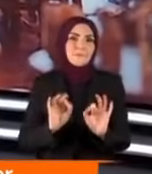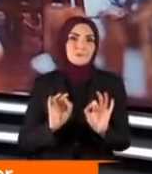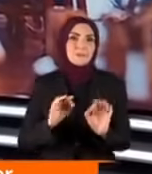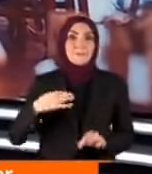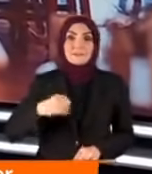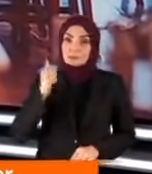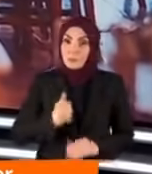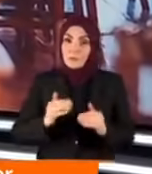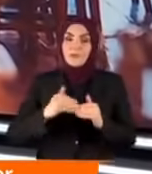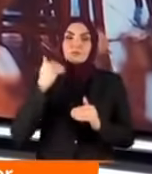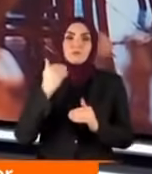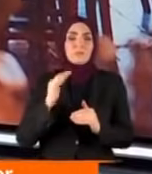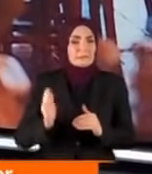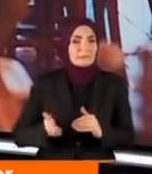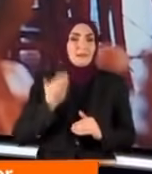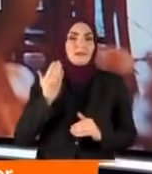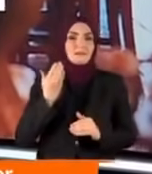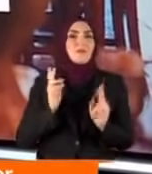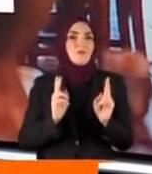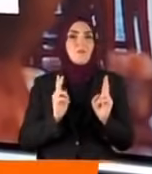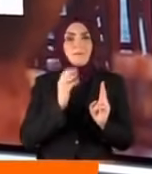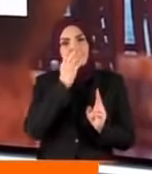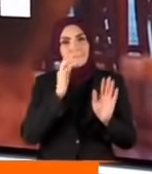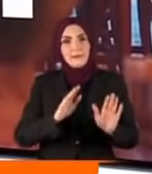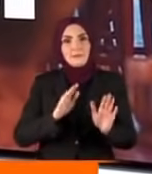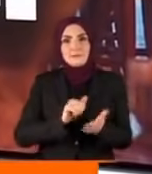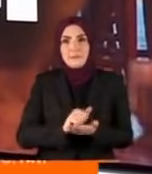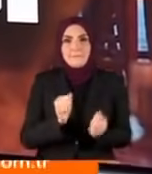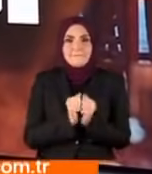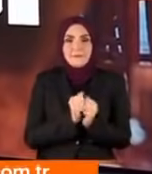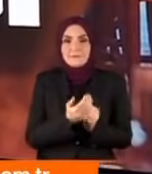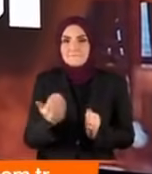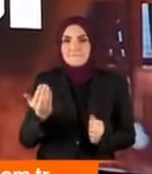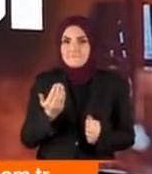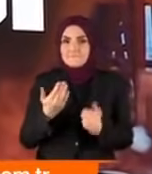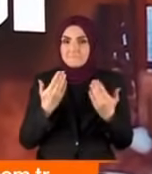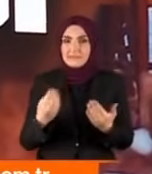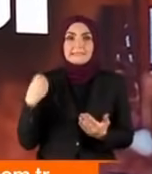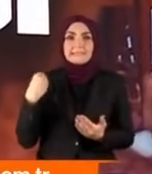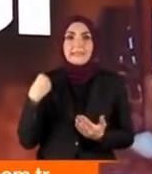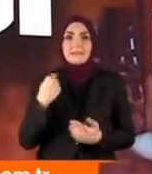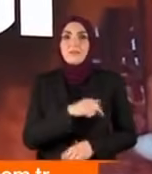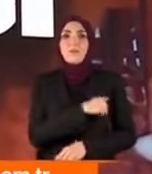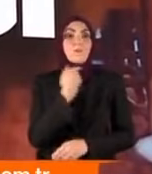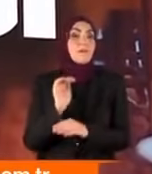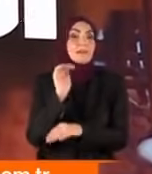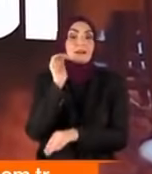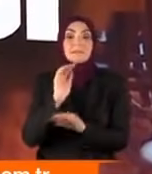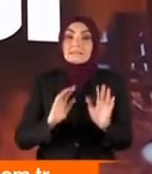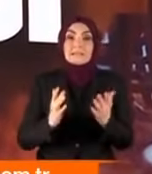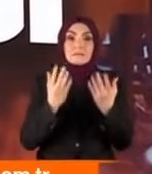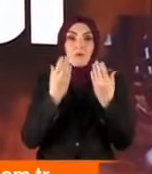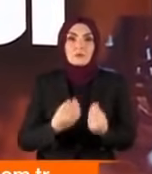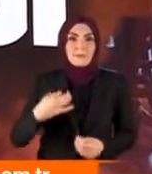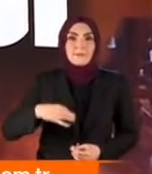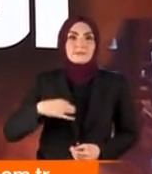ise daha da normalleşmesini bekliyoruz hep birlikte elbette. Yeni normal hayatımızın nasıl şekilleneceği pazartesi günü yapılacak